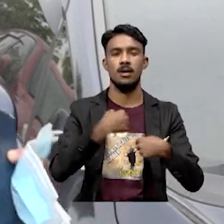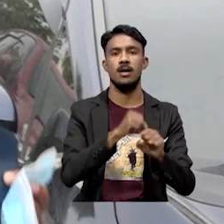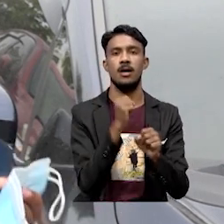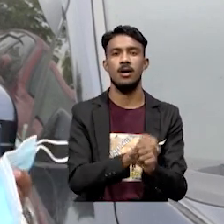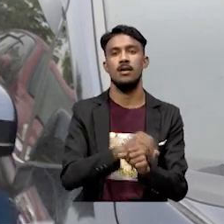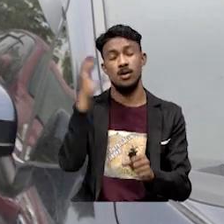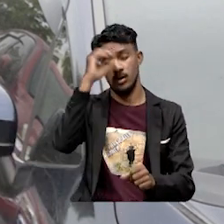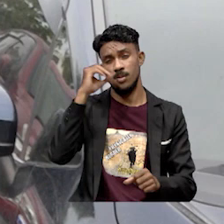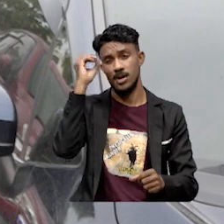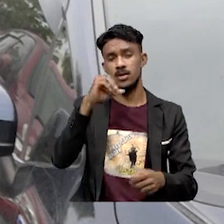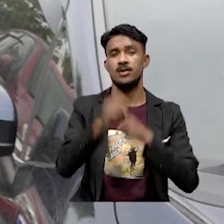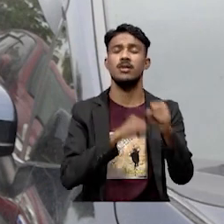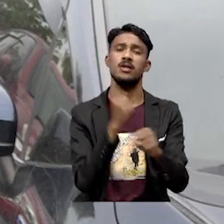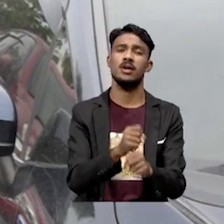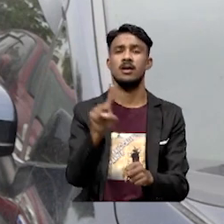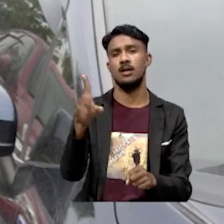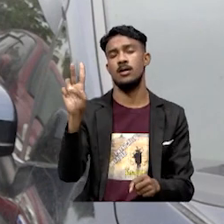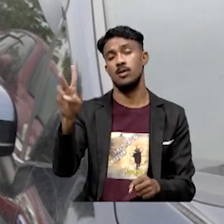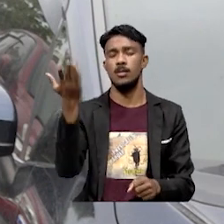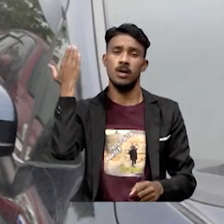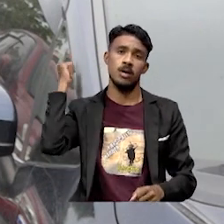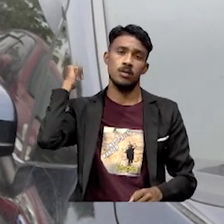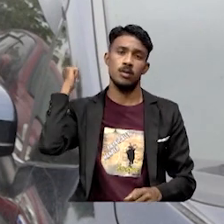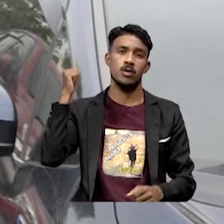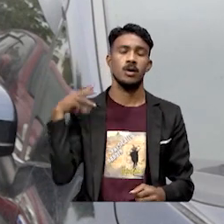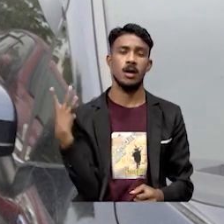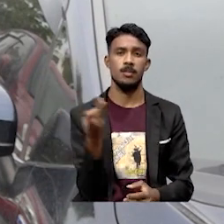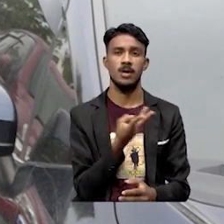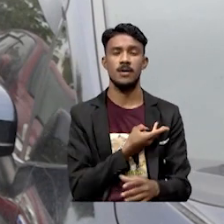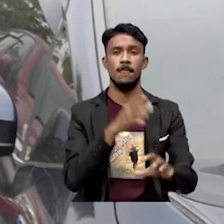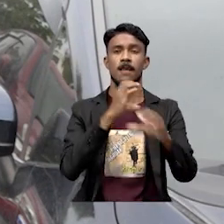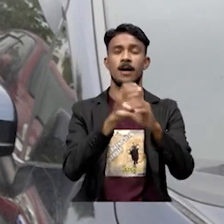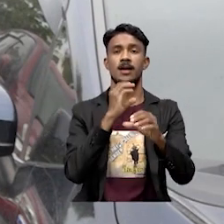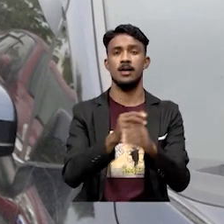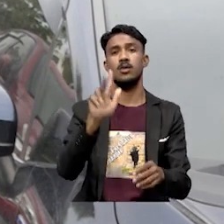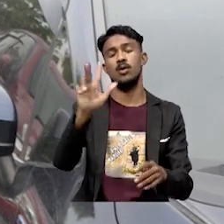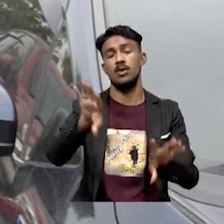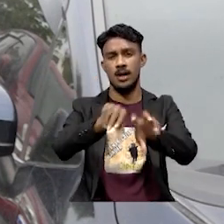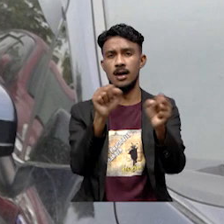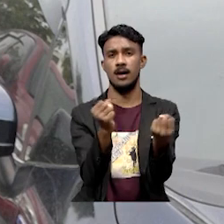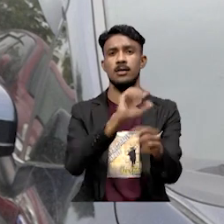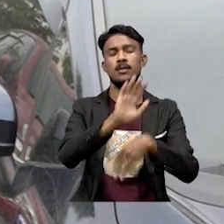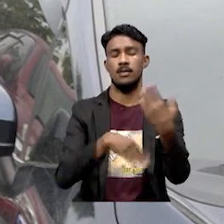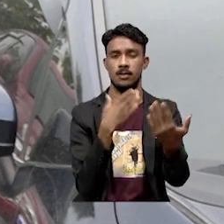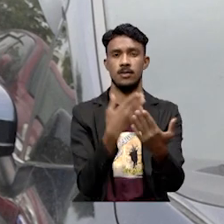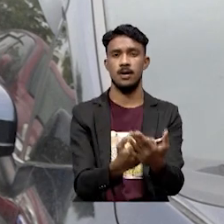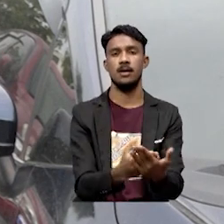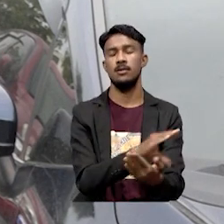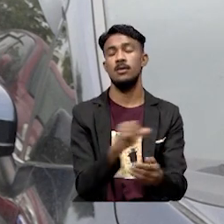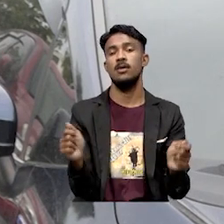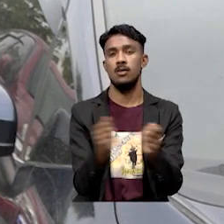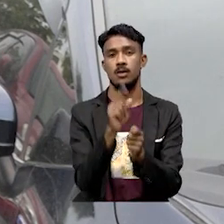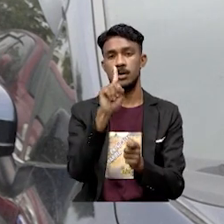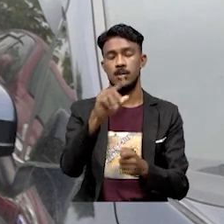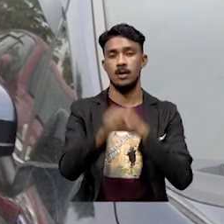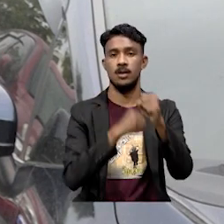tina inda ka ruapa kutuk tamba. Amine transport itu lu nih haknya kut. A total. Oh itu nih maka karvesti